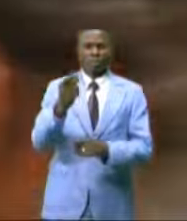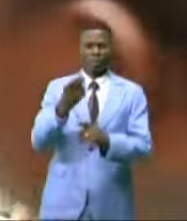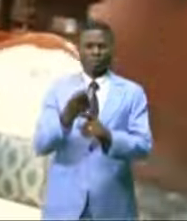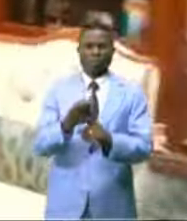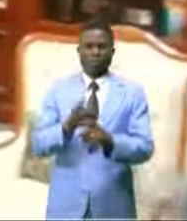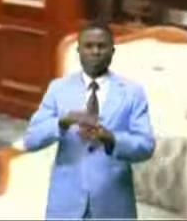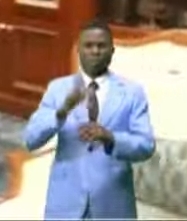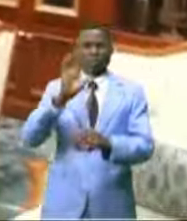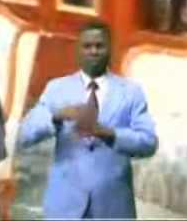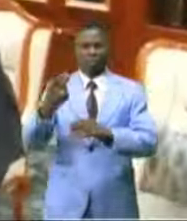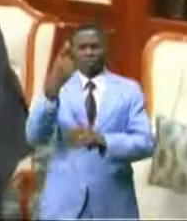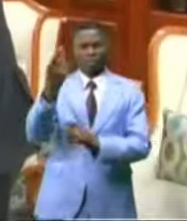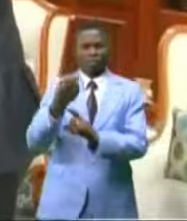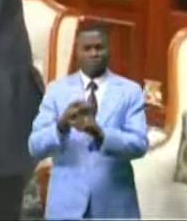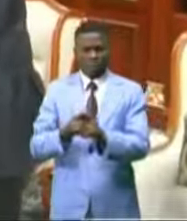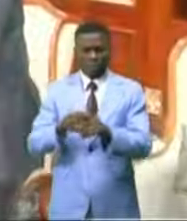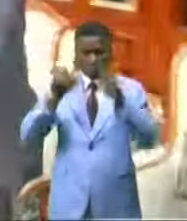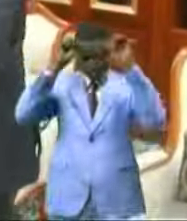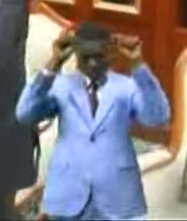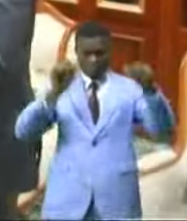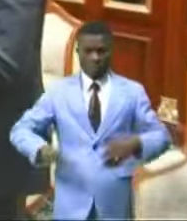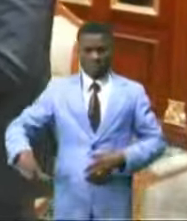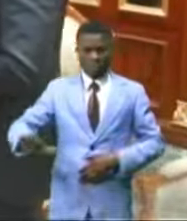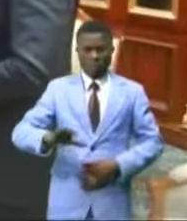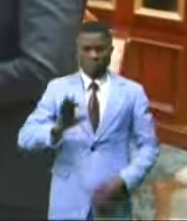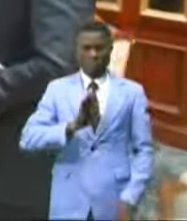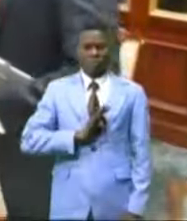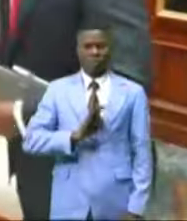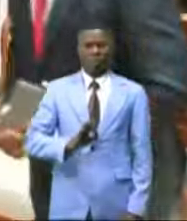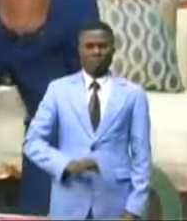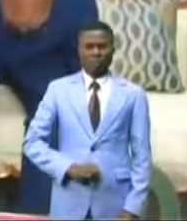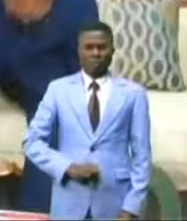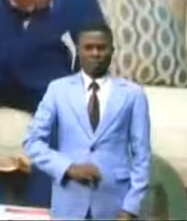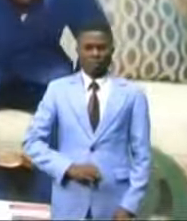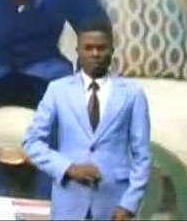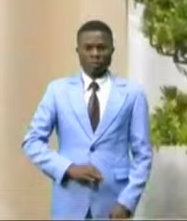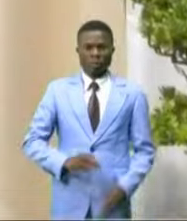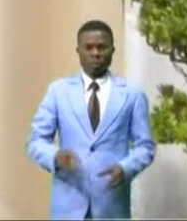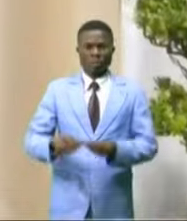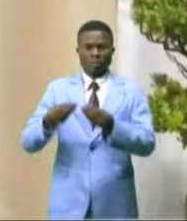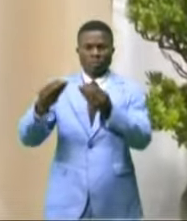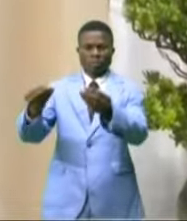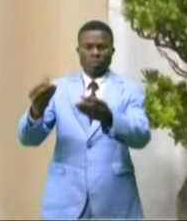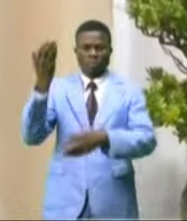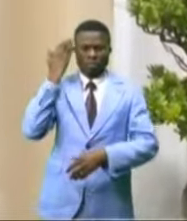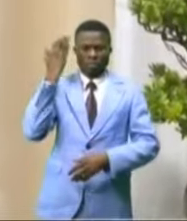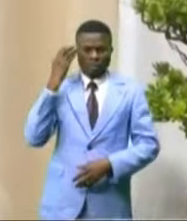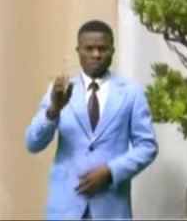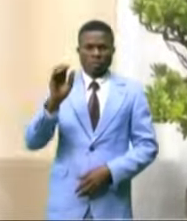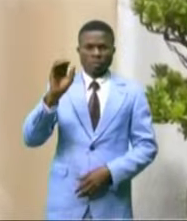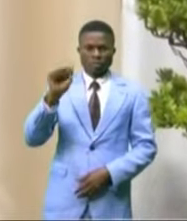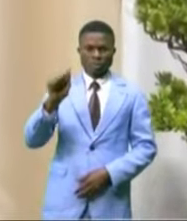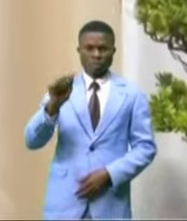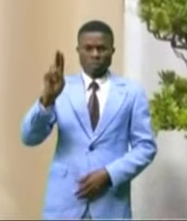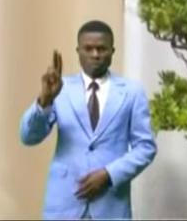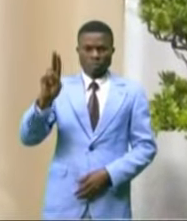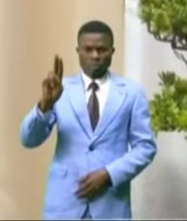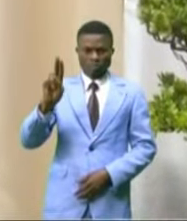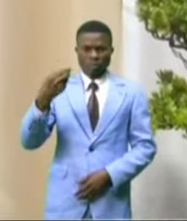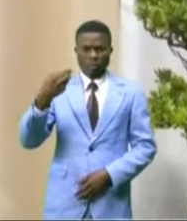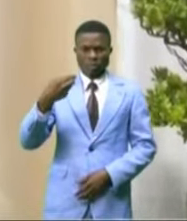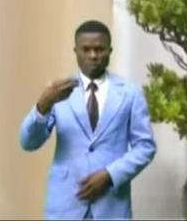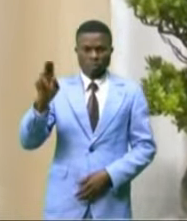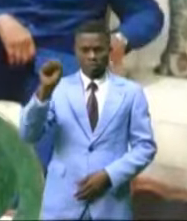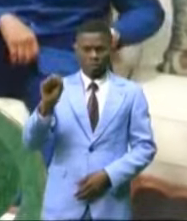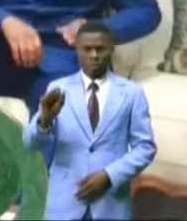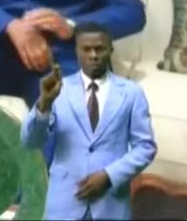son investiture le président de la République réélu vient de confier à Monsieur Augustin Kabou tilumba une mission